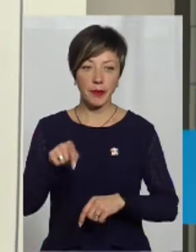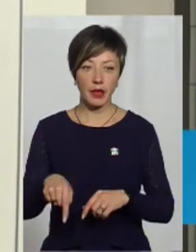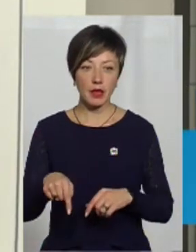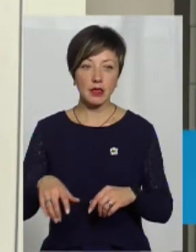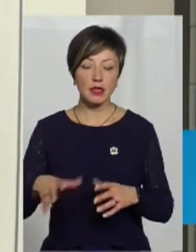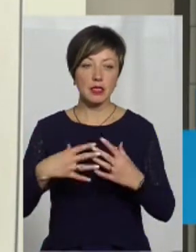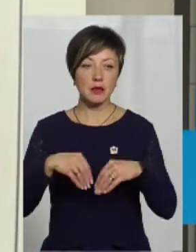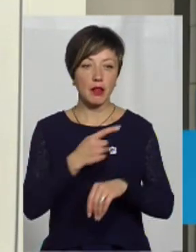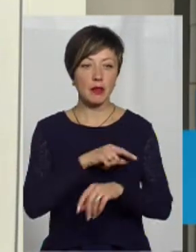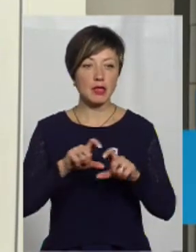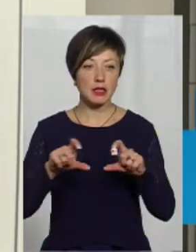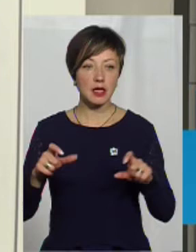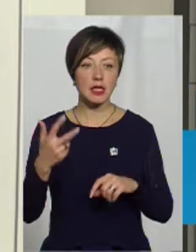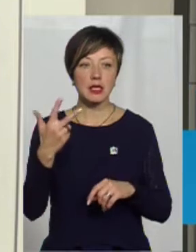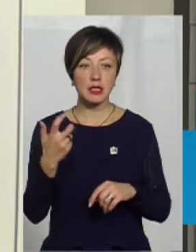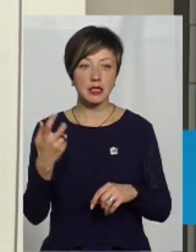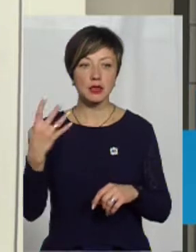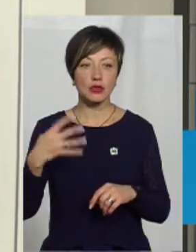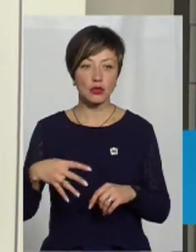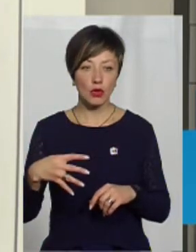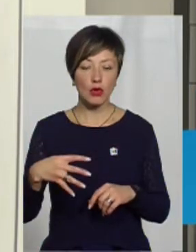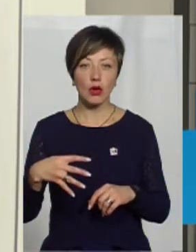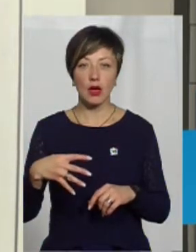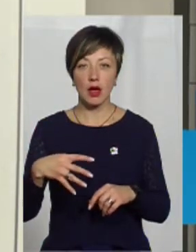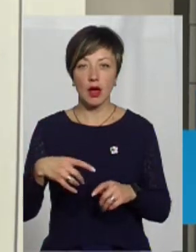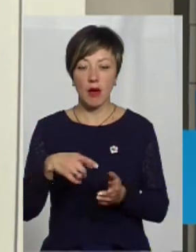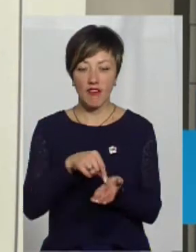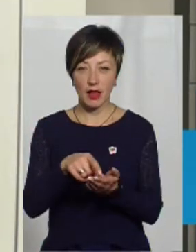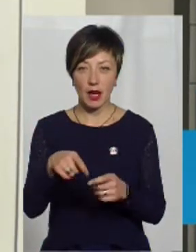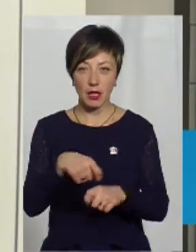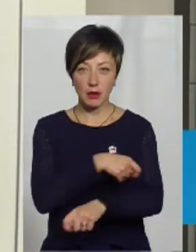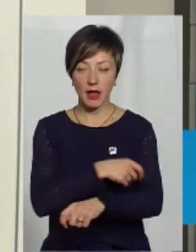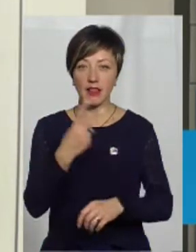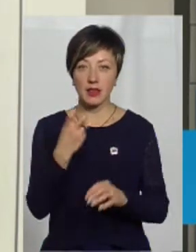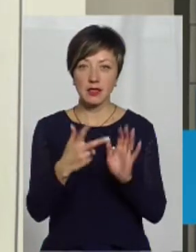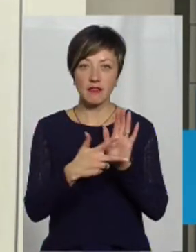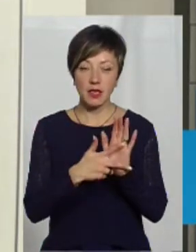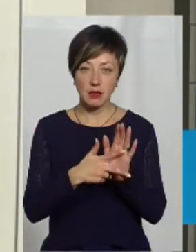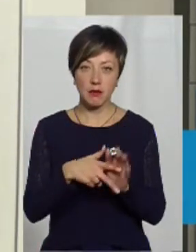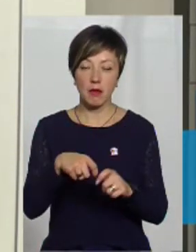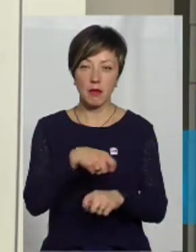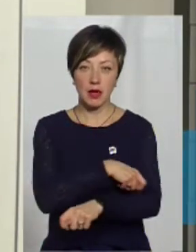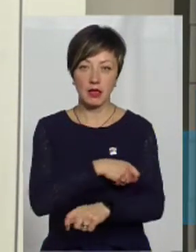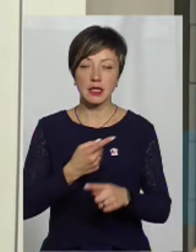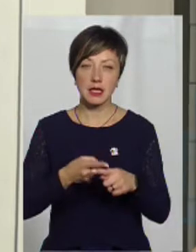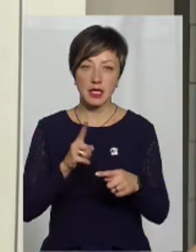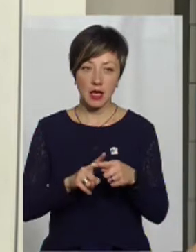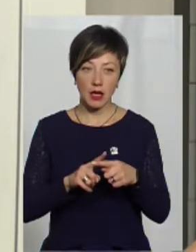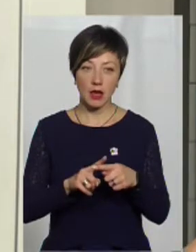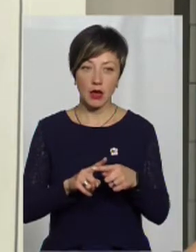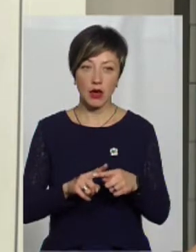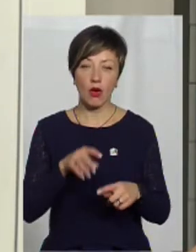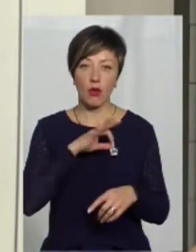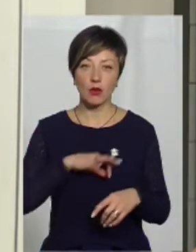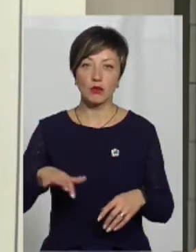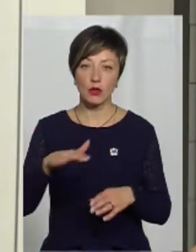амбулаторії сімейної медицини – 340 квадратних метрів. 208 квадратних метрів – це вже корисної